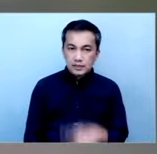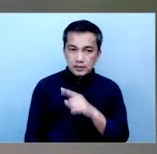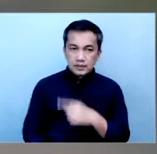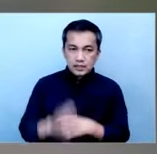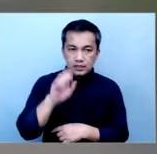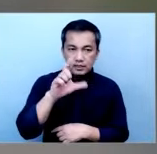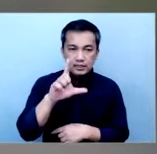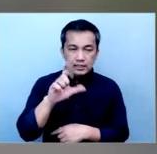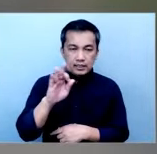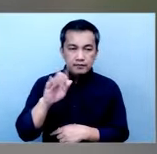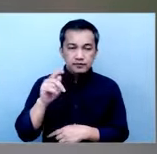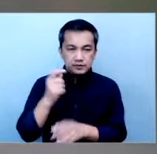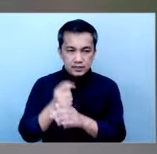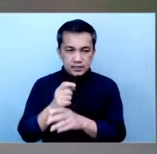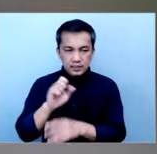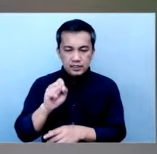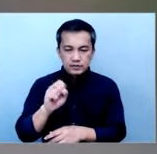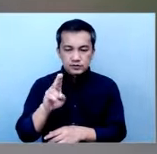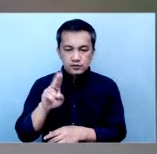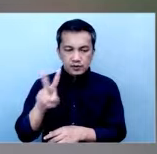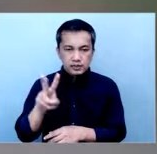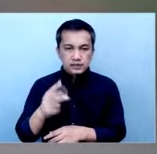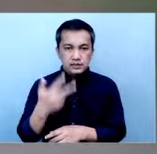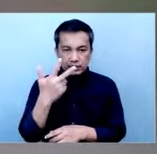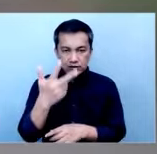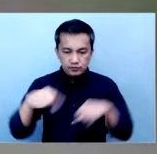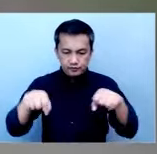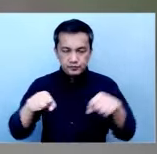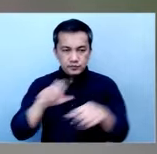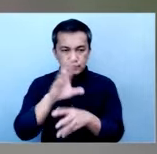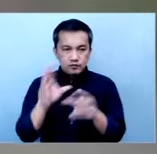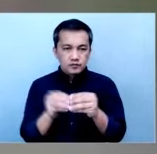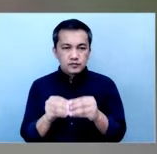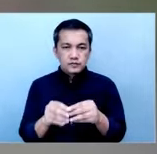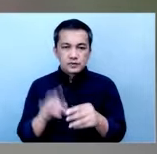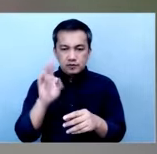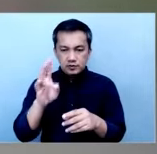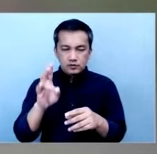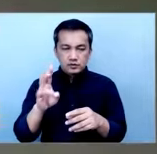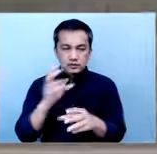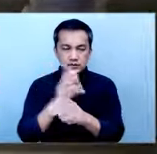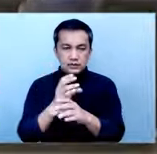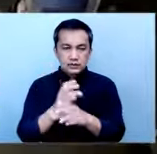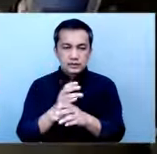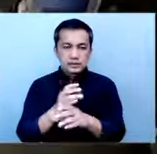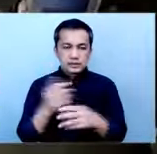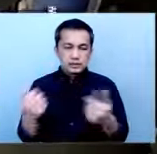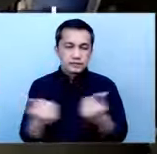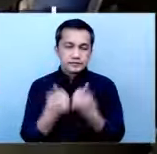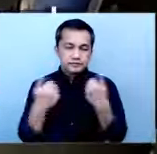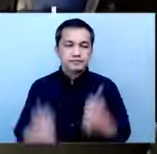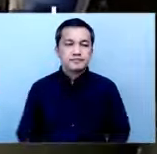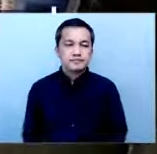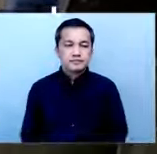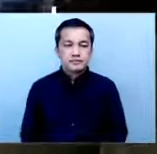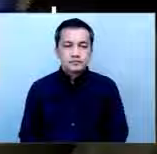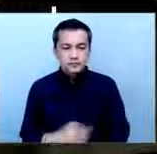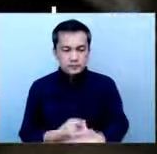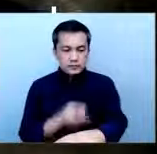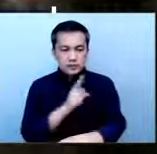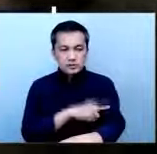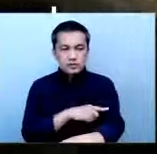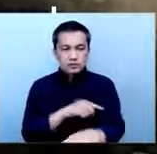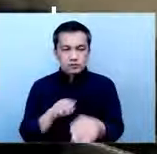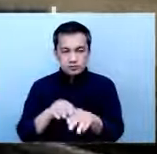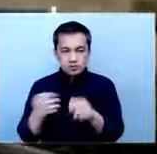truck, isang SUV at tatlong motorsiklo. Sa kabuuan, pitong sasakyan ang nadisgrasya. Sa tindi na karambola, wasak